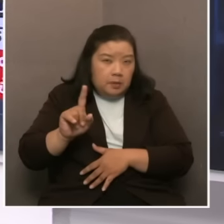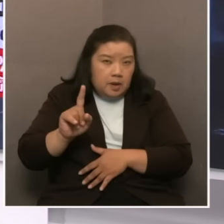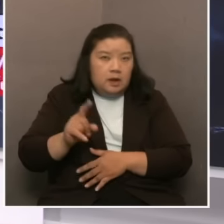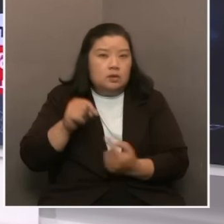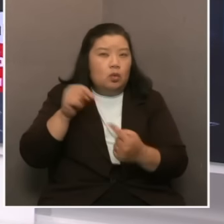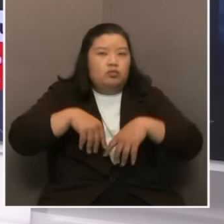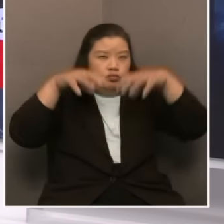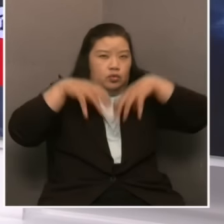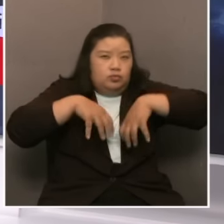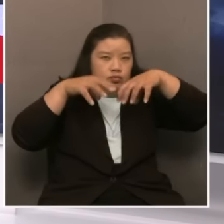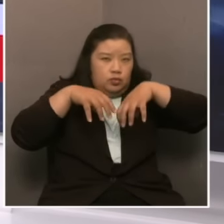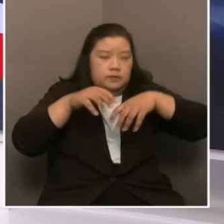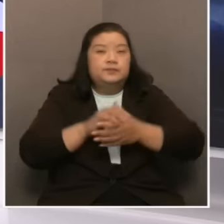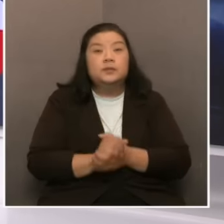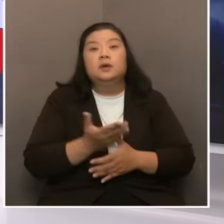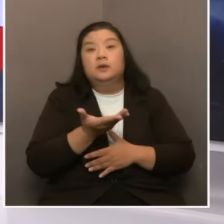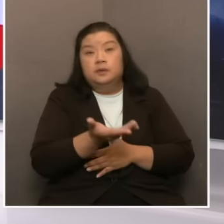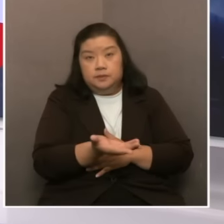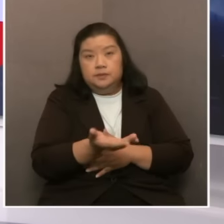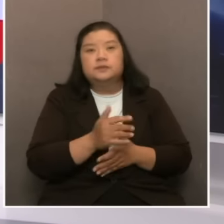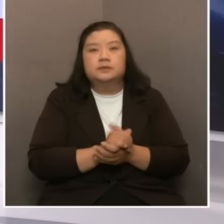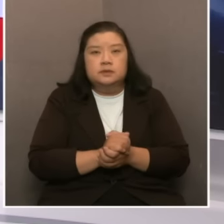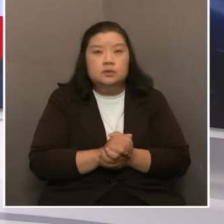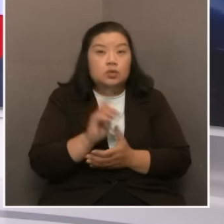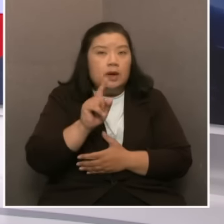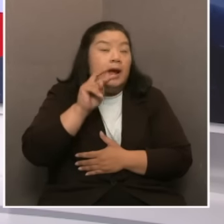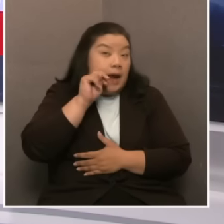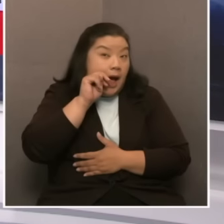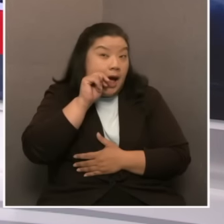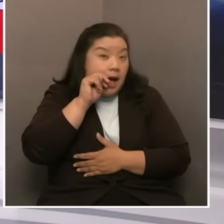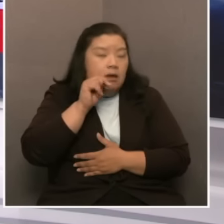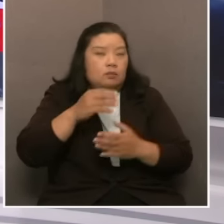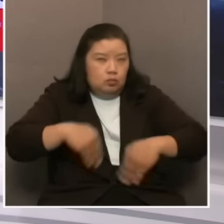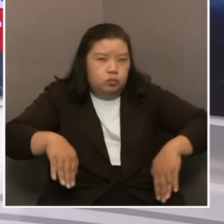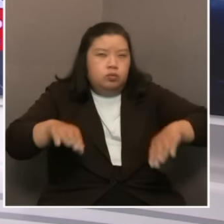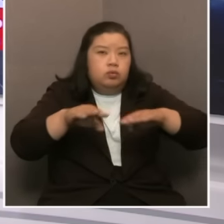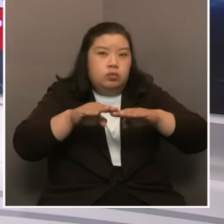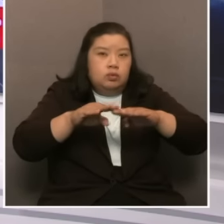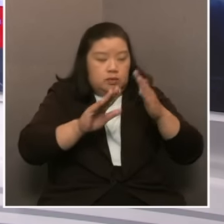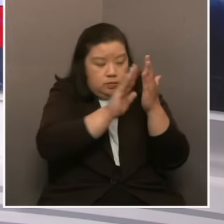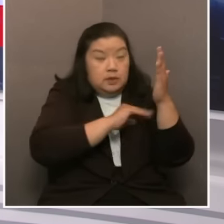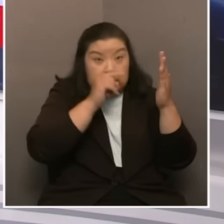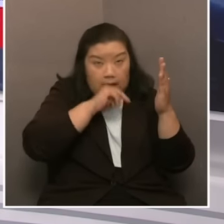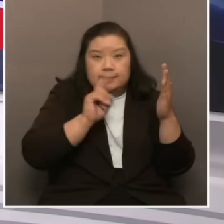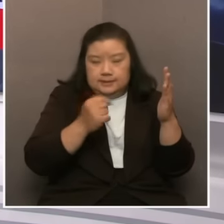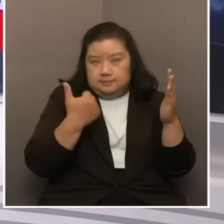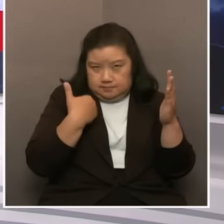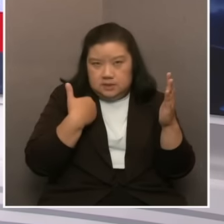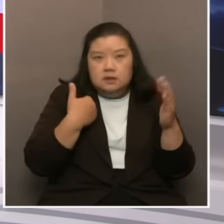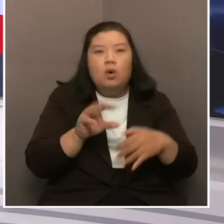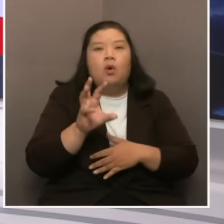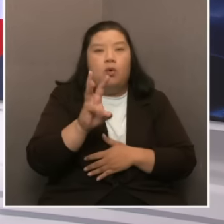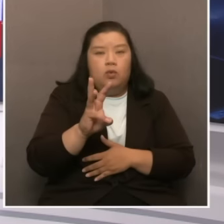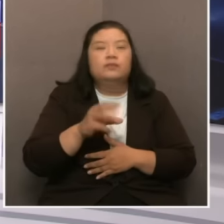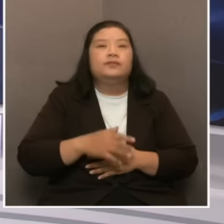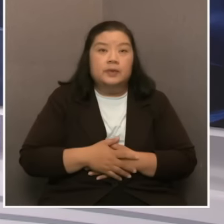ดูกัก่อนเลยค่สำหรบข้อมูลเรื่องของประมาณน้ำที่อยู่ในอ่างเก็บน้ำขนาดใหญ่ 6 แห่งได้กันค่ะเริมตน